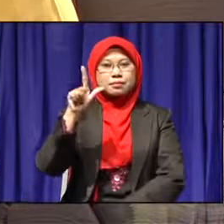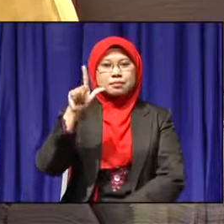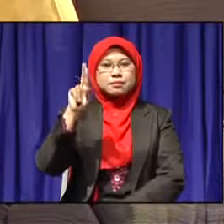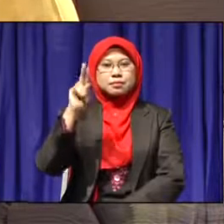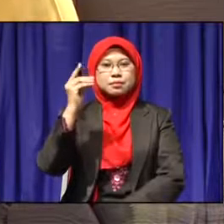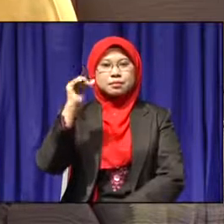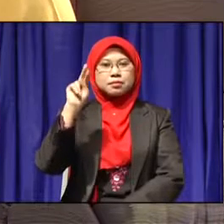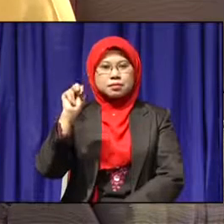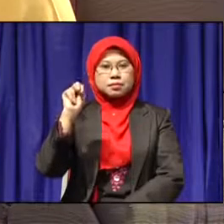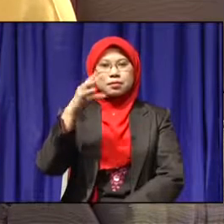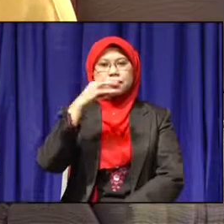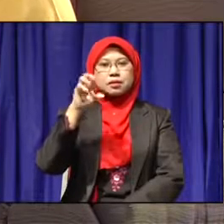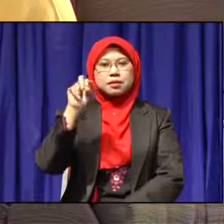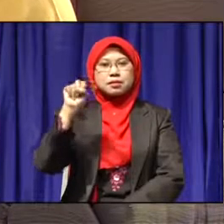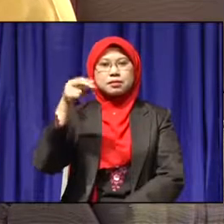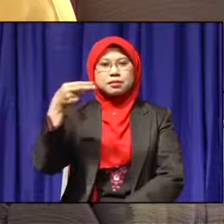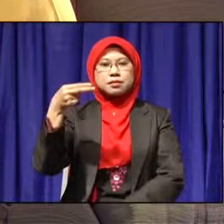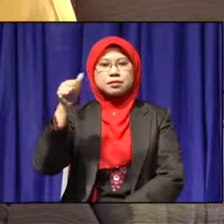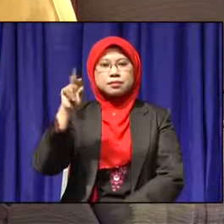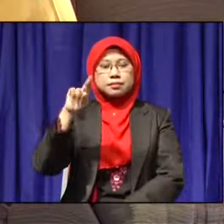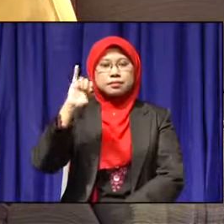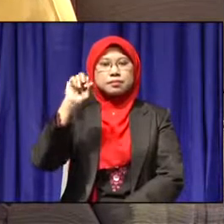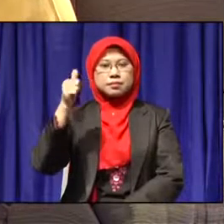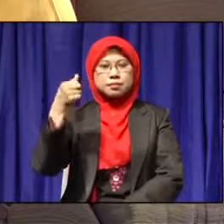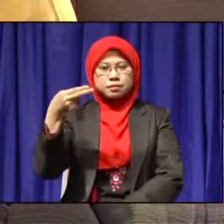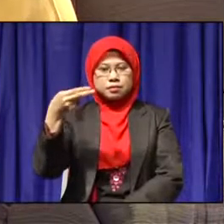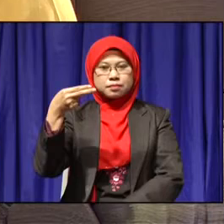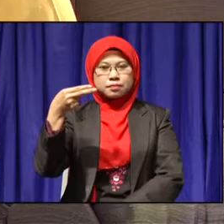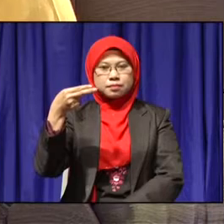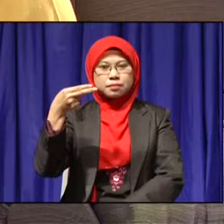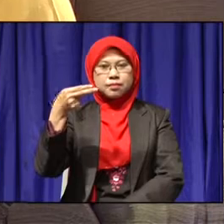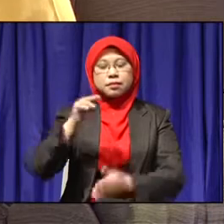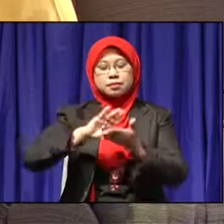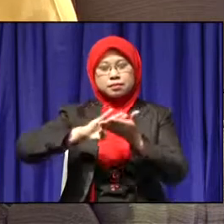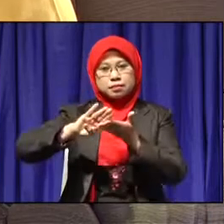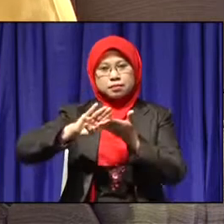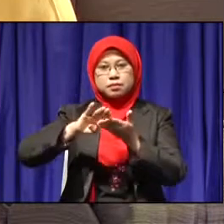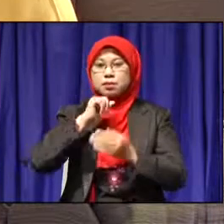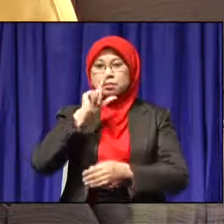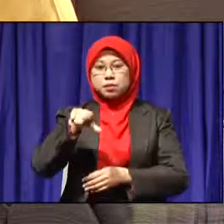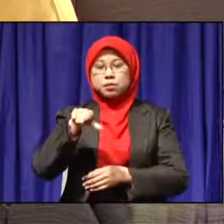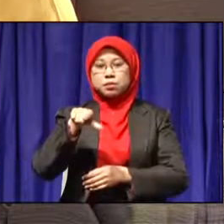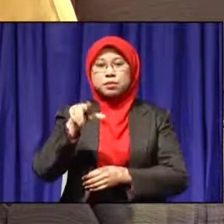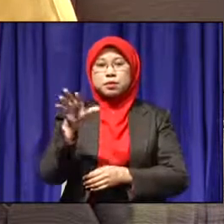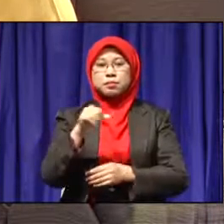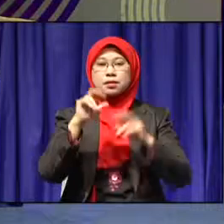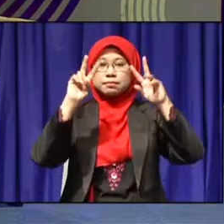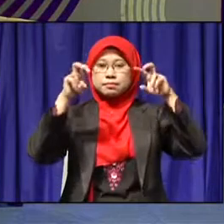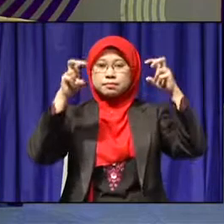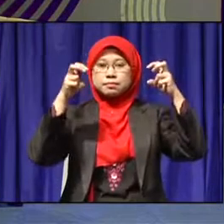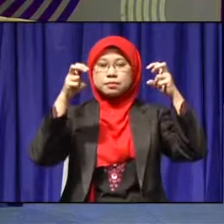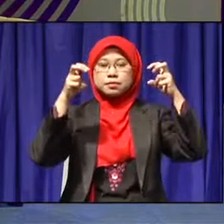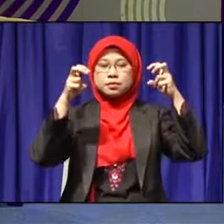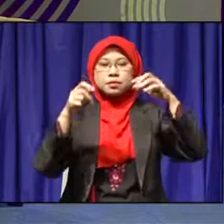asy'ariah Amerika ini akan dikecualikan daripada mengambil mata pelajaran teras